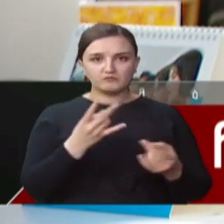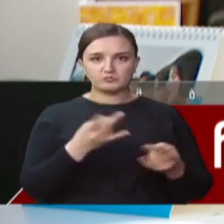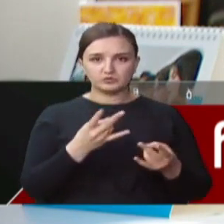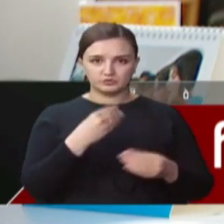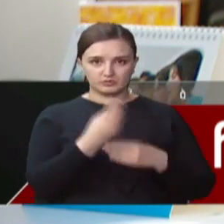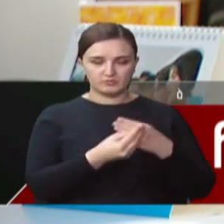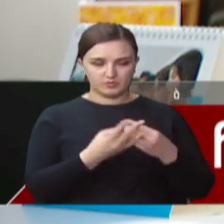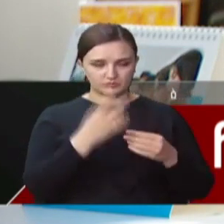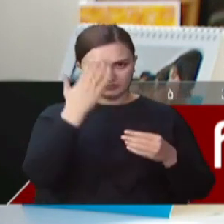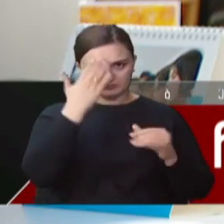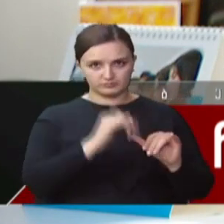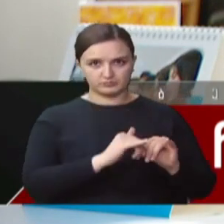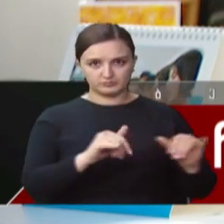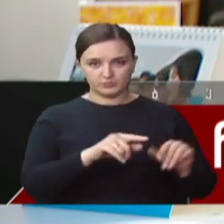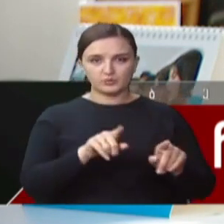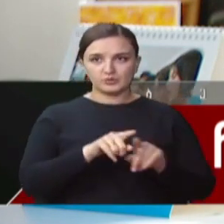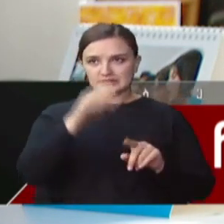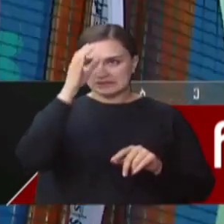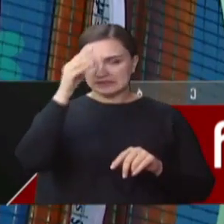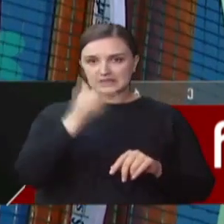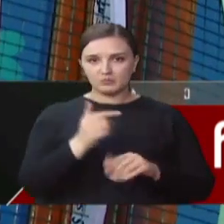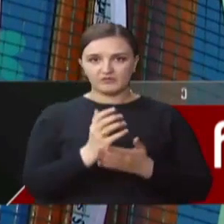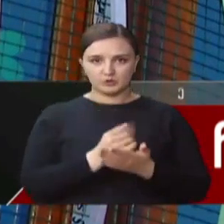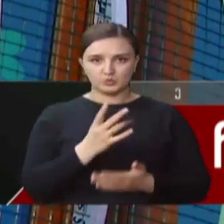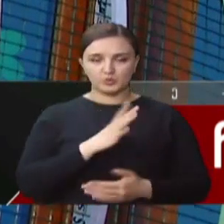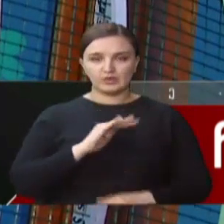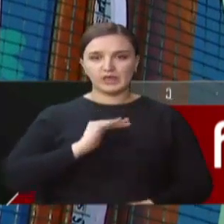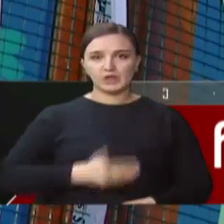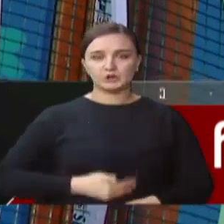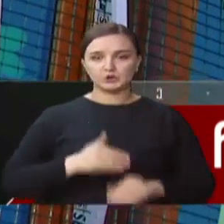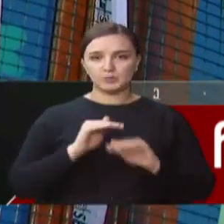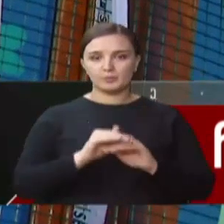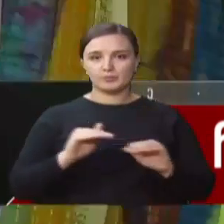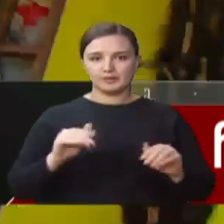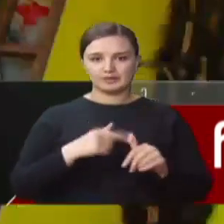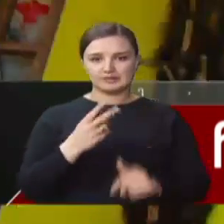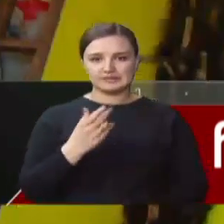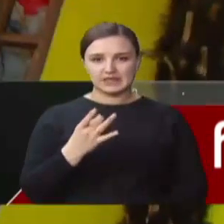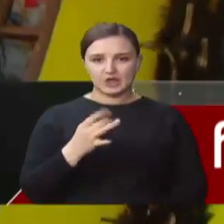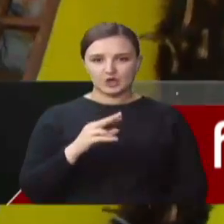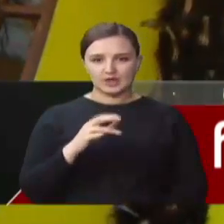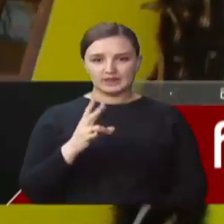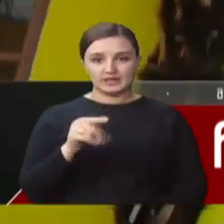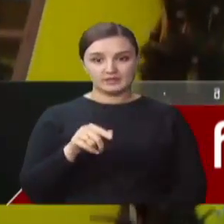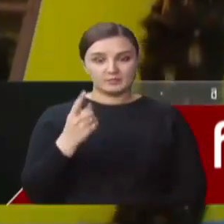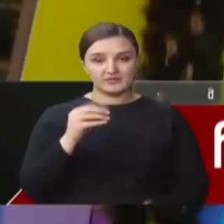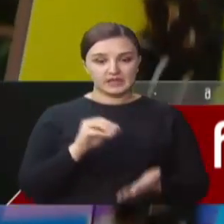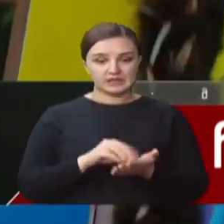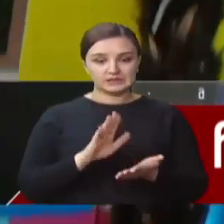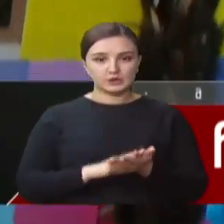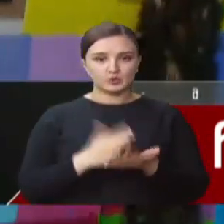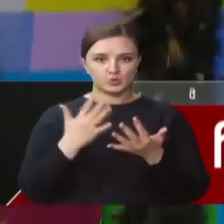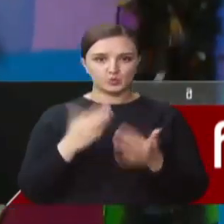და საგანმანათლებლო რესურსები ასევე უნდა ჰქონდეთ. Kerzo baghebis kseli tserodena ert-erti pirvalia, romelmats registratsia